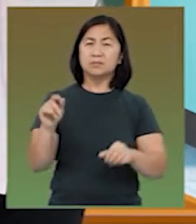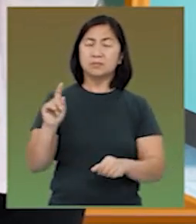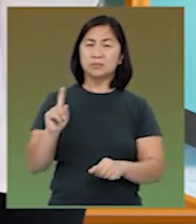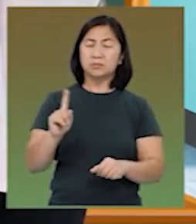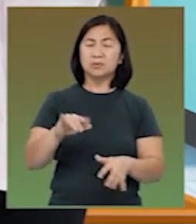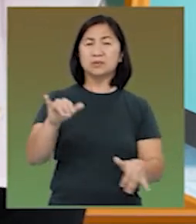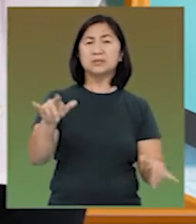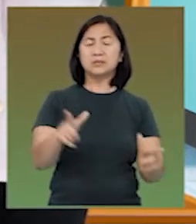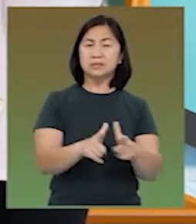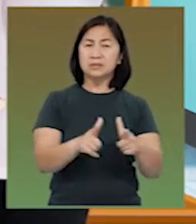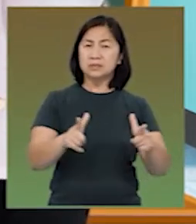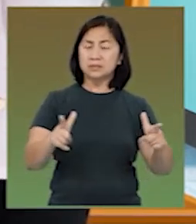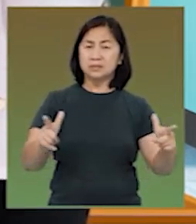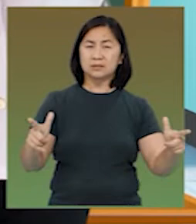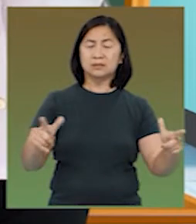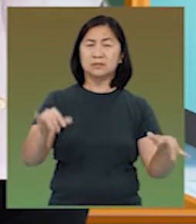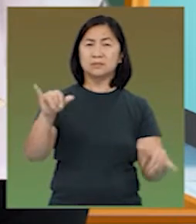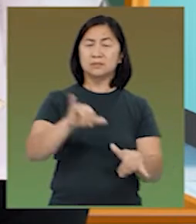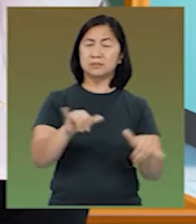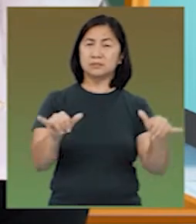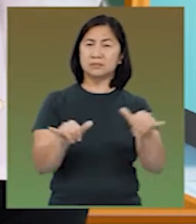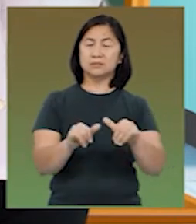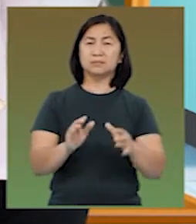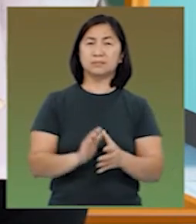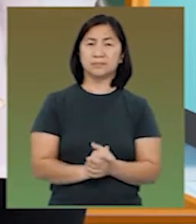linear measure?